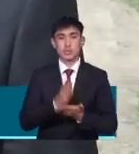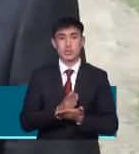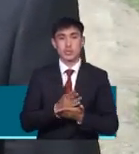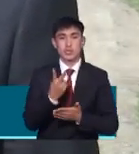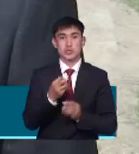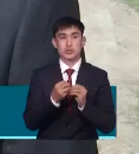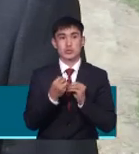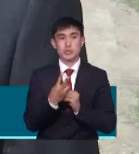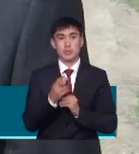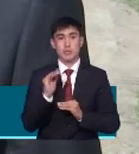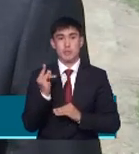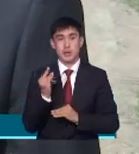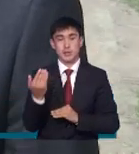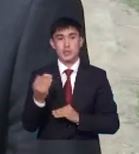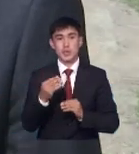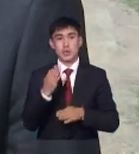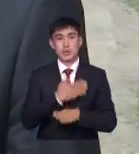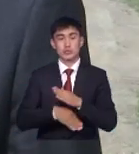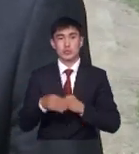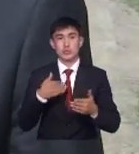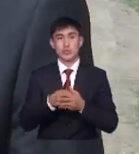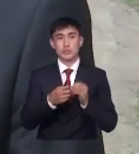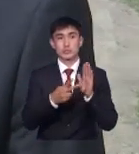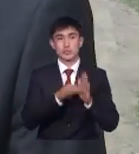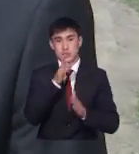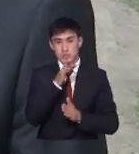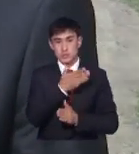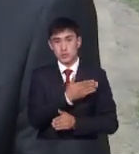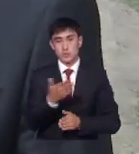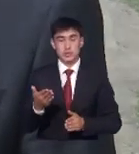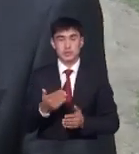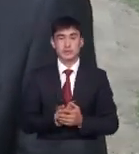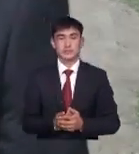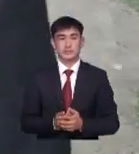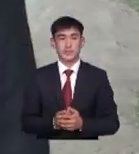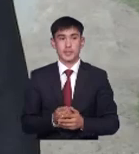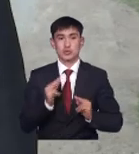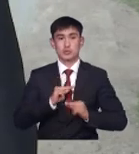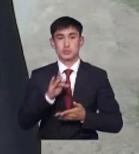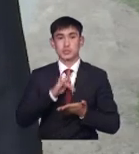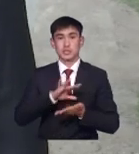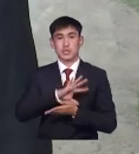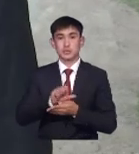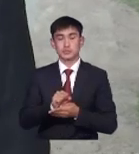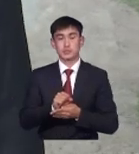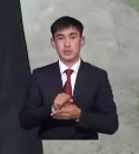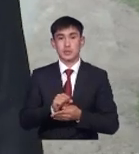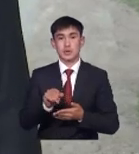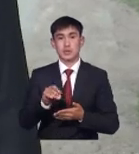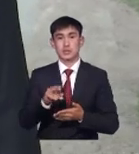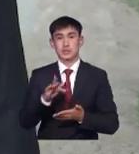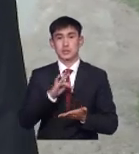212 бала, мүгедектер 18 жасқа шейінгі. Солардың ішінен жұмыспен қамту және әлеуметтік бағдарламалар